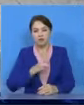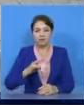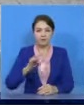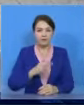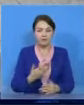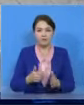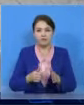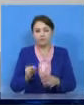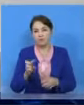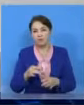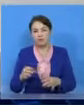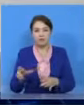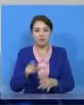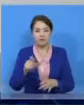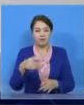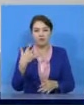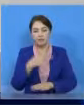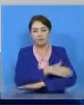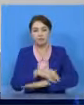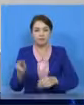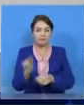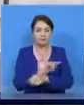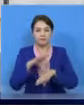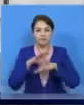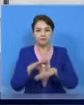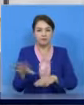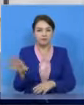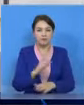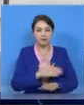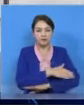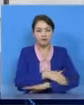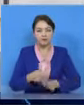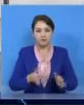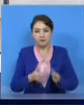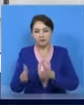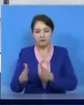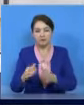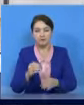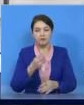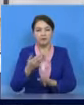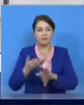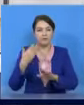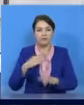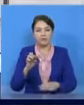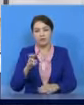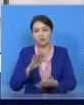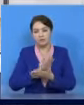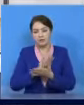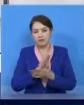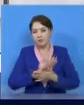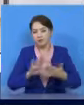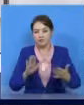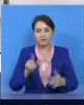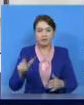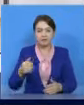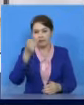ауданындағы Жағабұлақ. Мұнда 5 көшедегі жолға жөндеу жүргізілген. Барлық көшелер асфальтталып, қазір бұрынғы сазды балшықтан арылып, халық